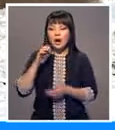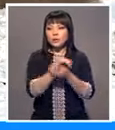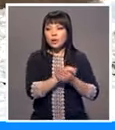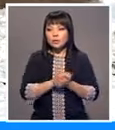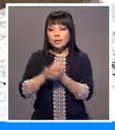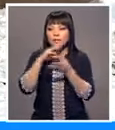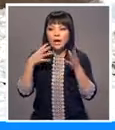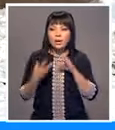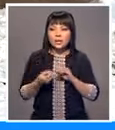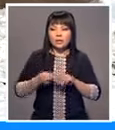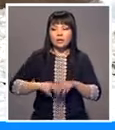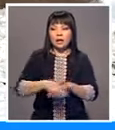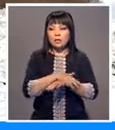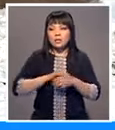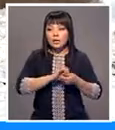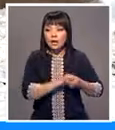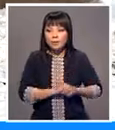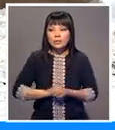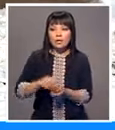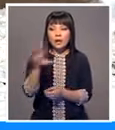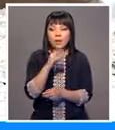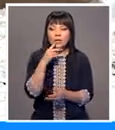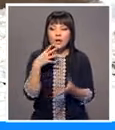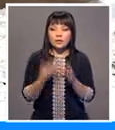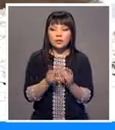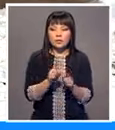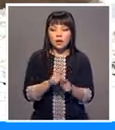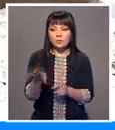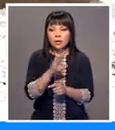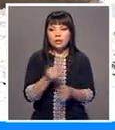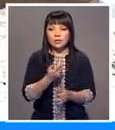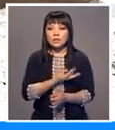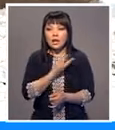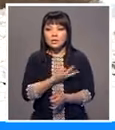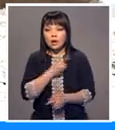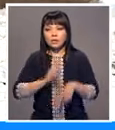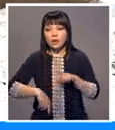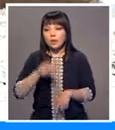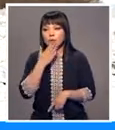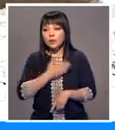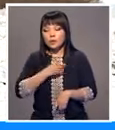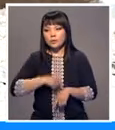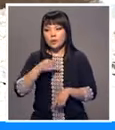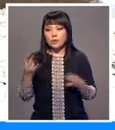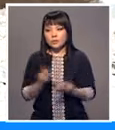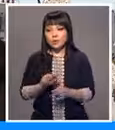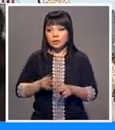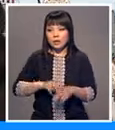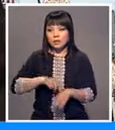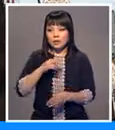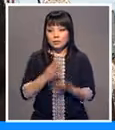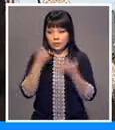достықтың, ынтымақтастықтың кепілі. Ал қабыл алған адамдардың жүрегінен орын тауып, көкірегінде патриот ұлттық сезімін оятады деген